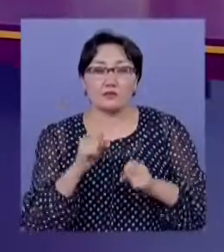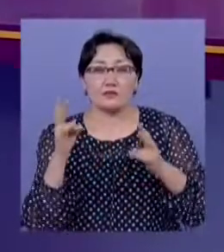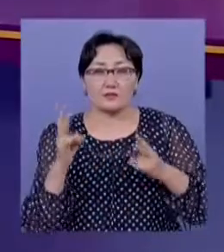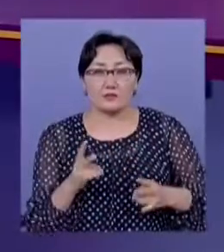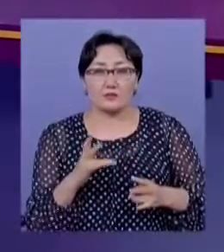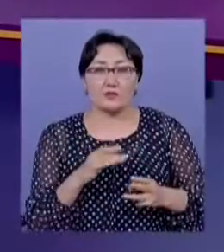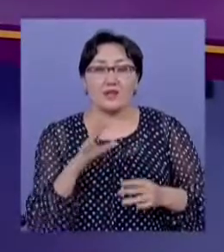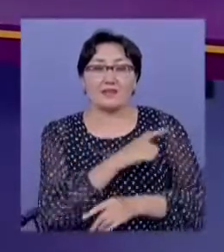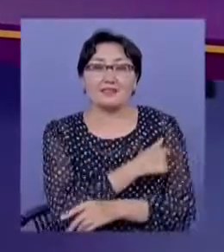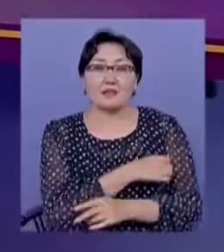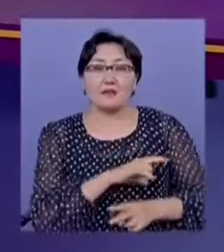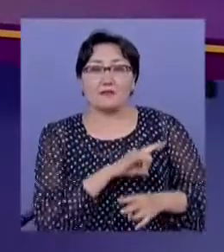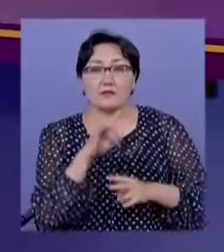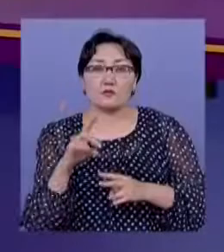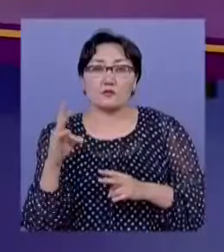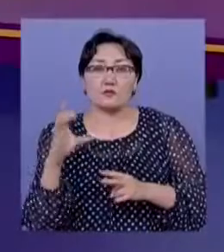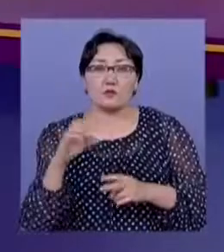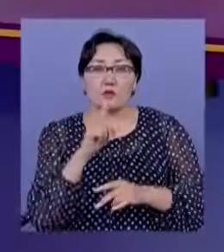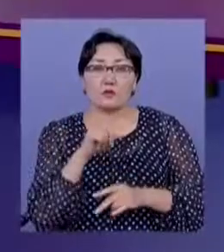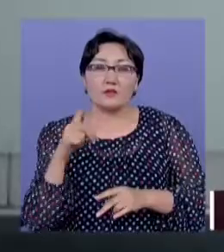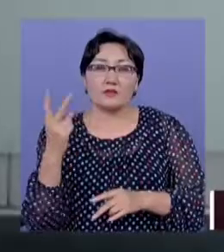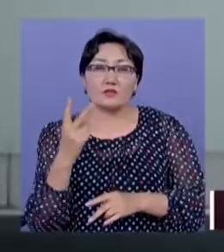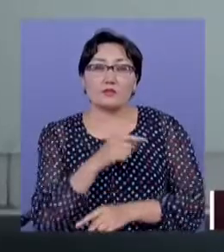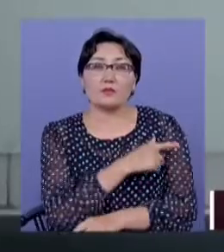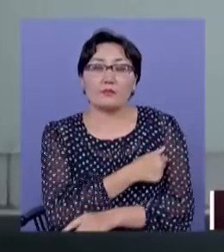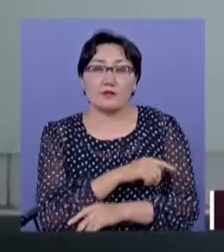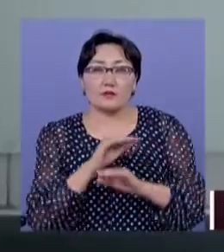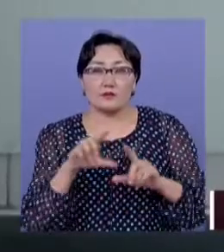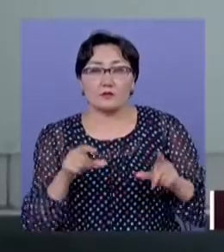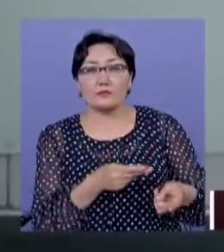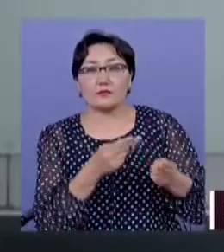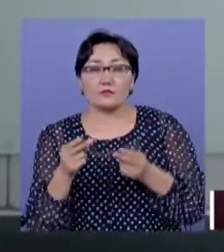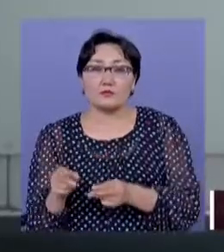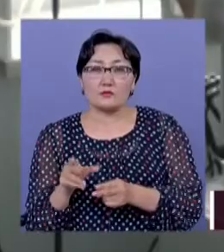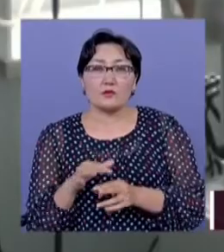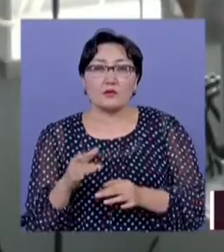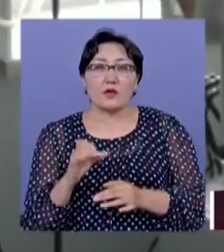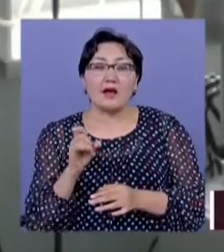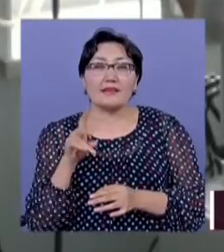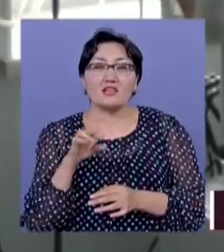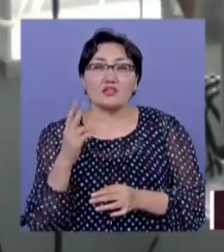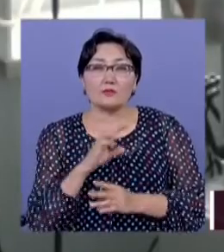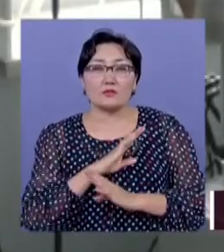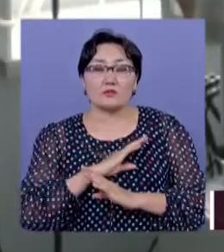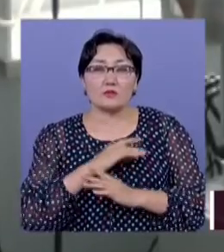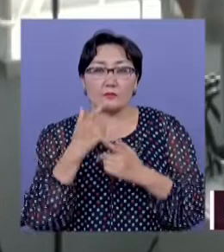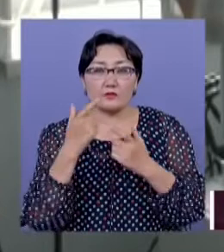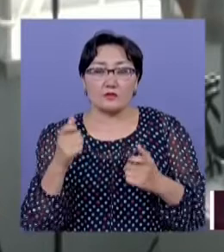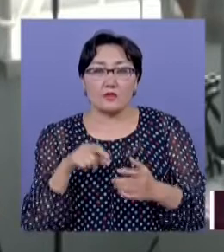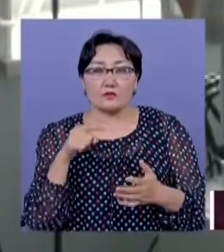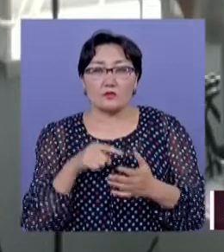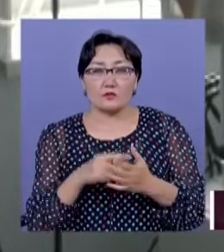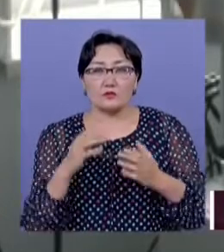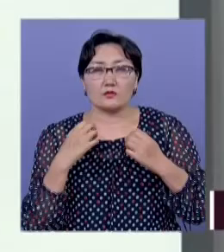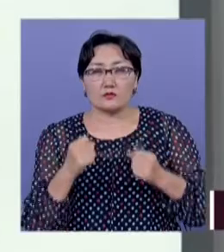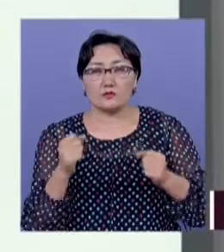шегіп, санавиациямен елордадағы нөмірі 2-ші балалар ауруханасына жеткізілген еді. Аян Шәріпбаевтың өлімі туралы ақпаратты қалалық денсаулық